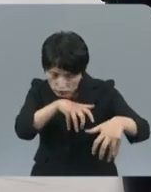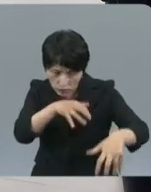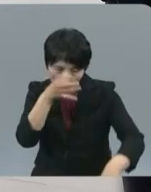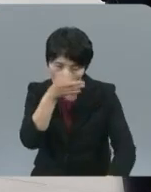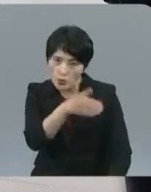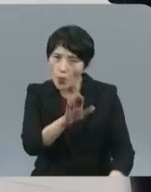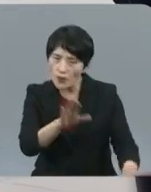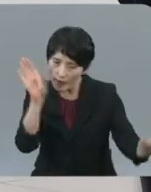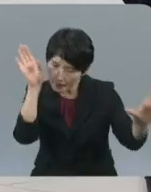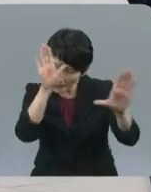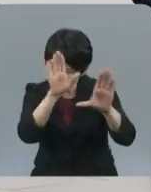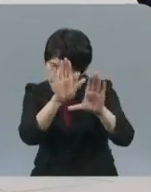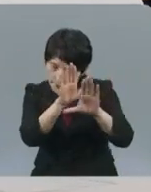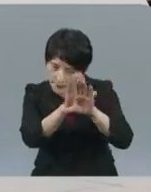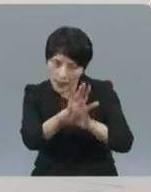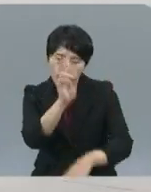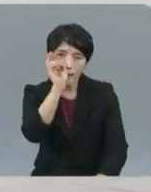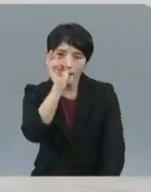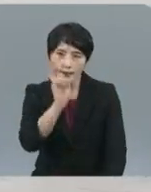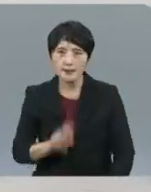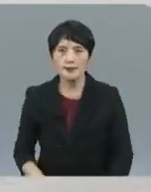70 năm ngày chiến thắng